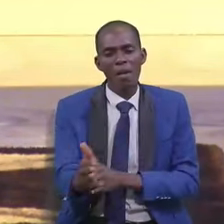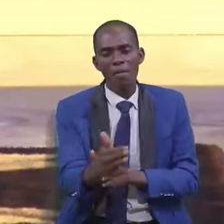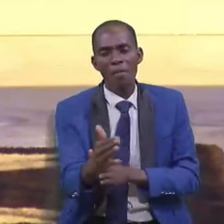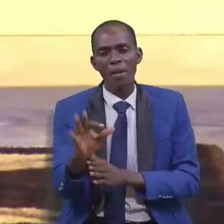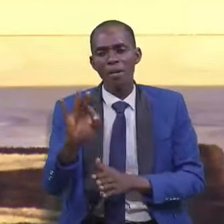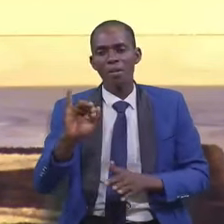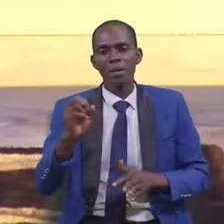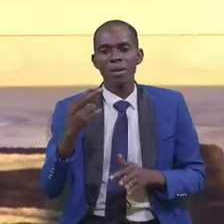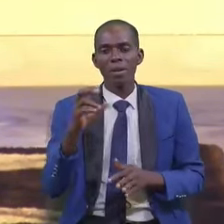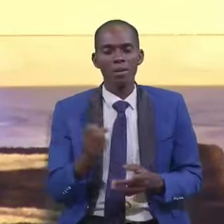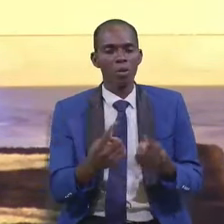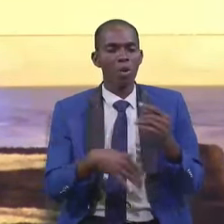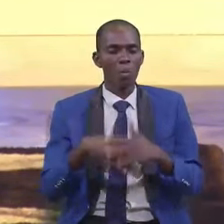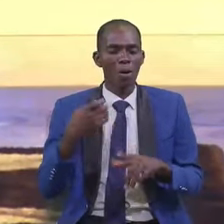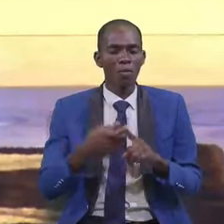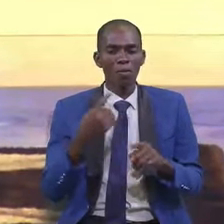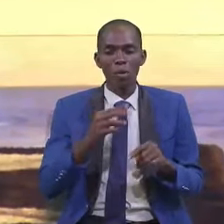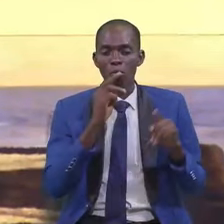fait. Tout ce qu'il dit,